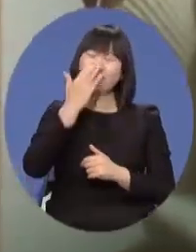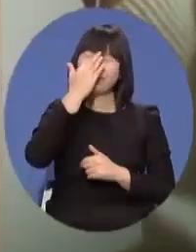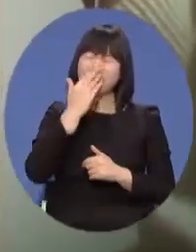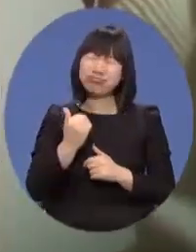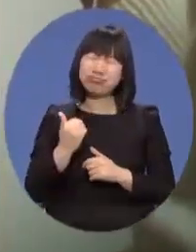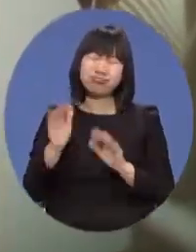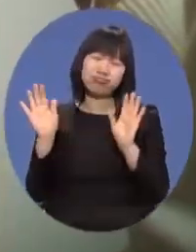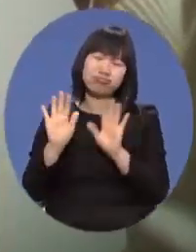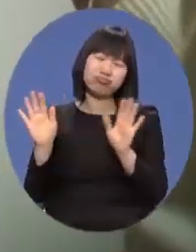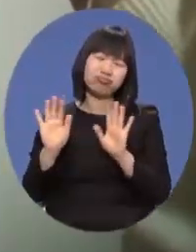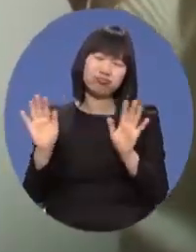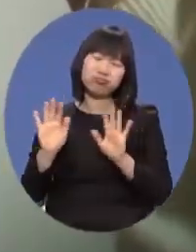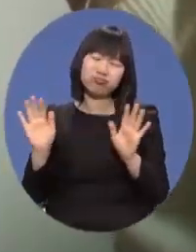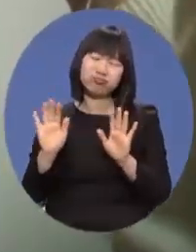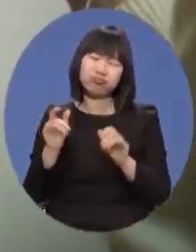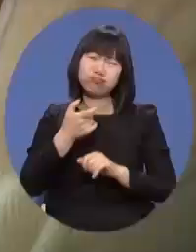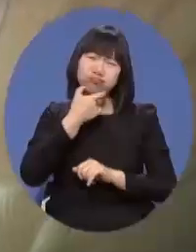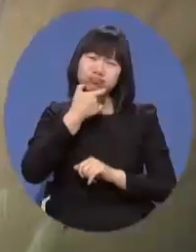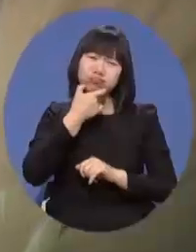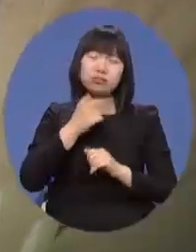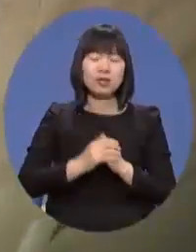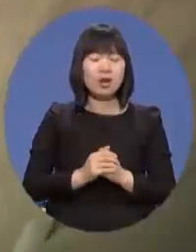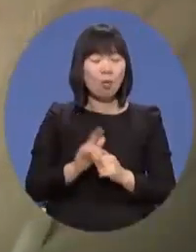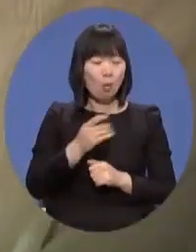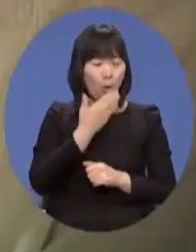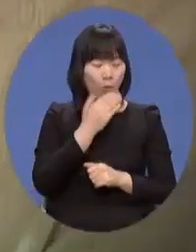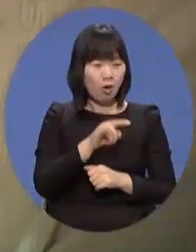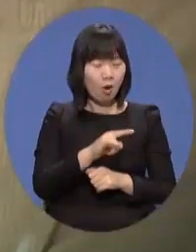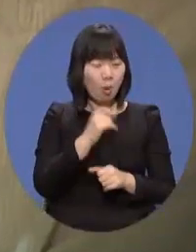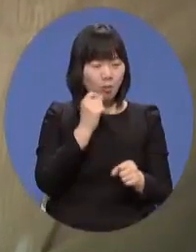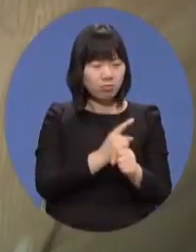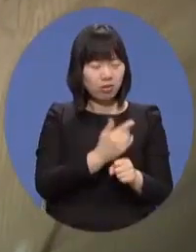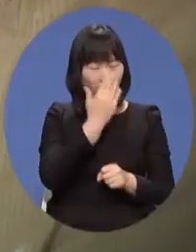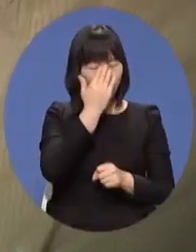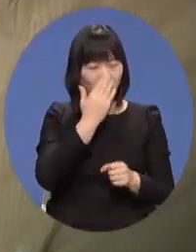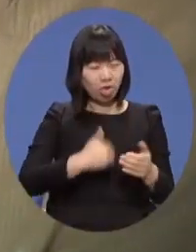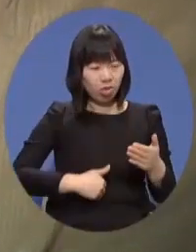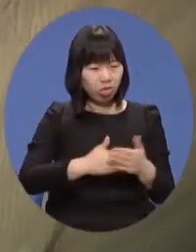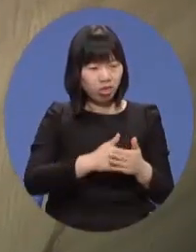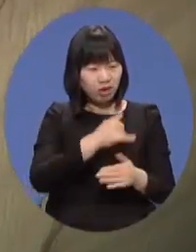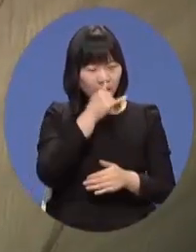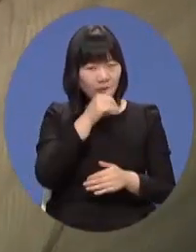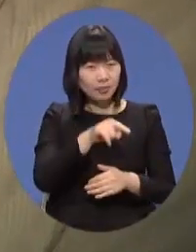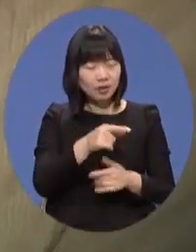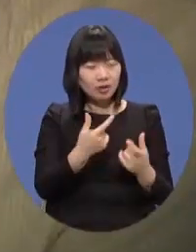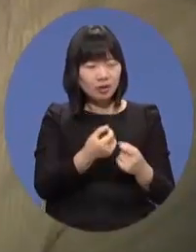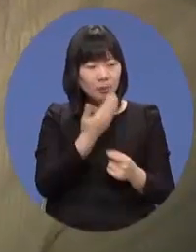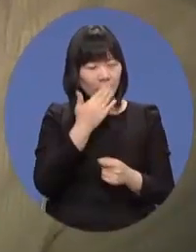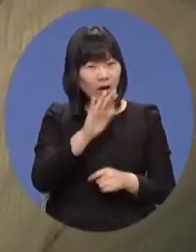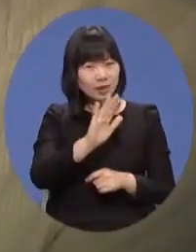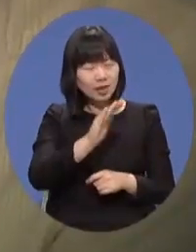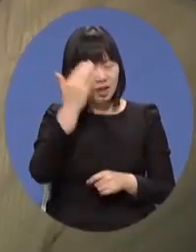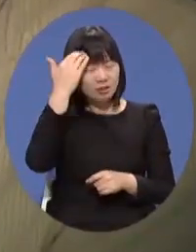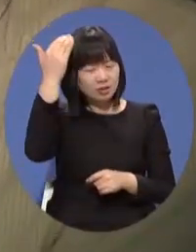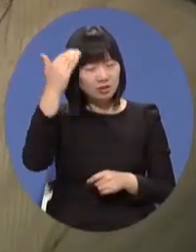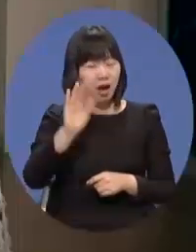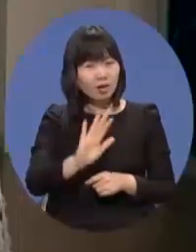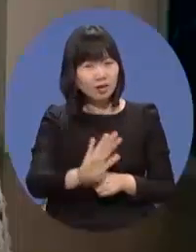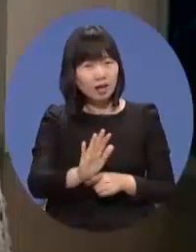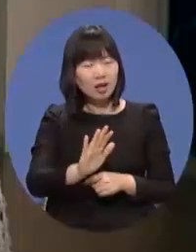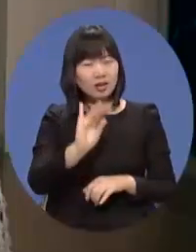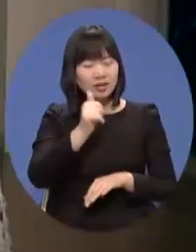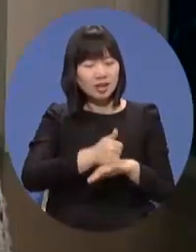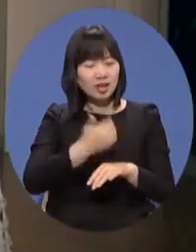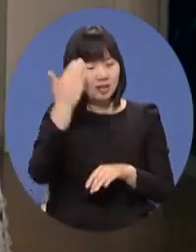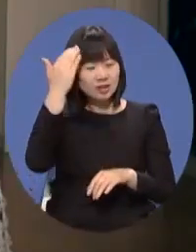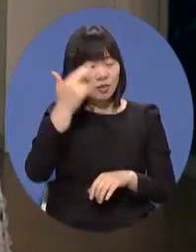배부르다니까 그만 먹을래. 뭘 먹었다고 배가 불러? 너 이렇게 밥 안 먹으면 키 안 커?